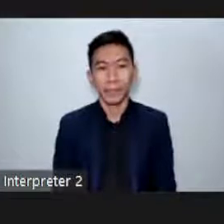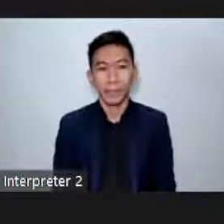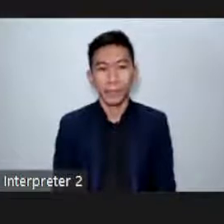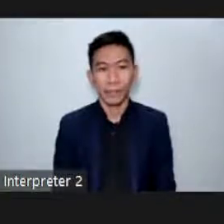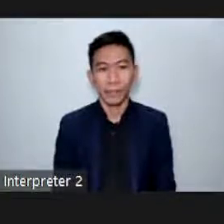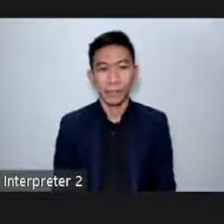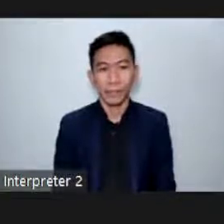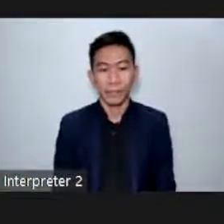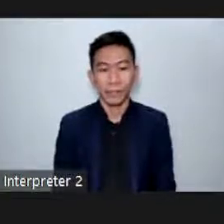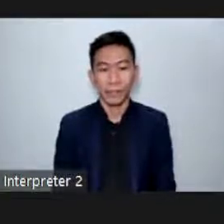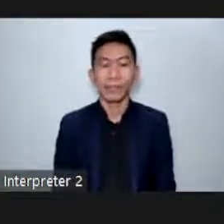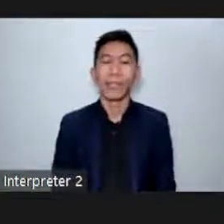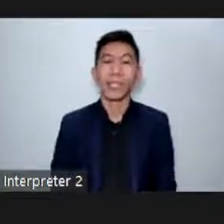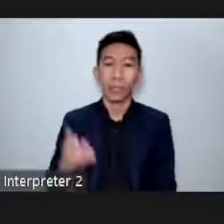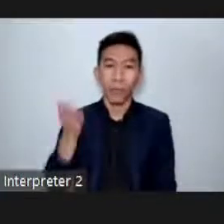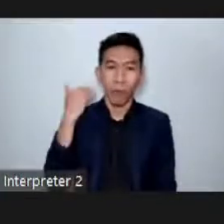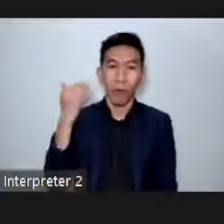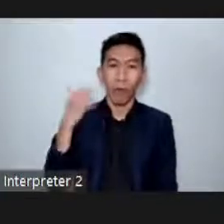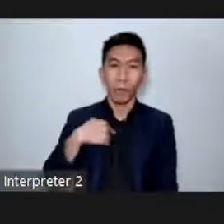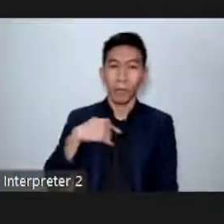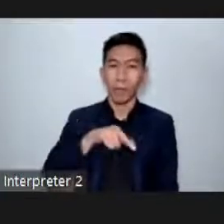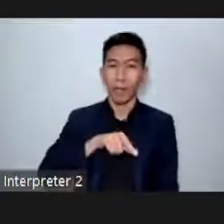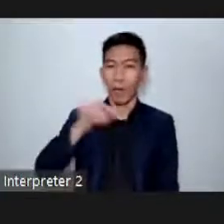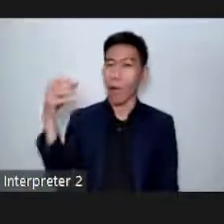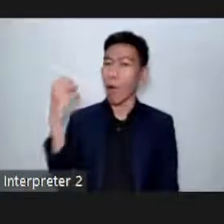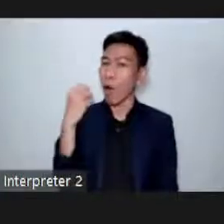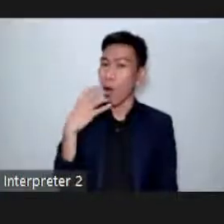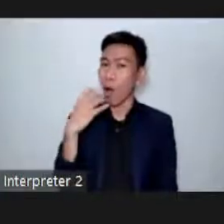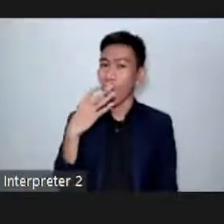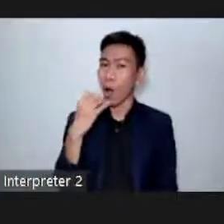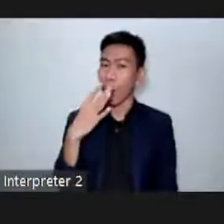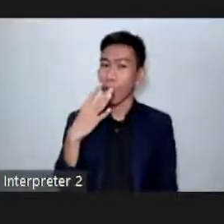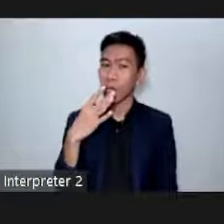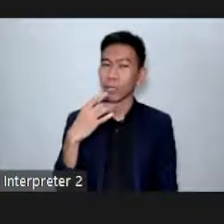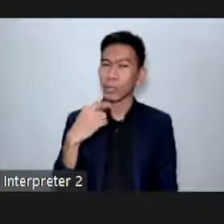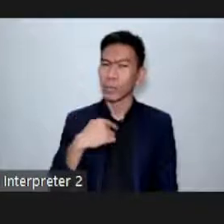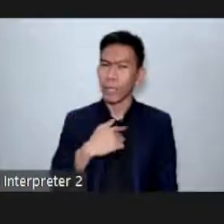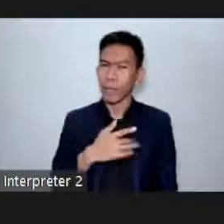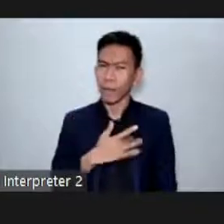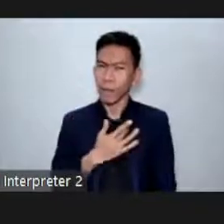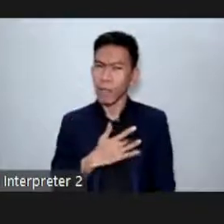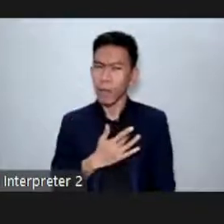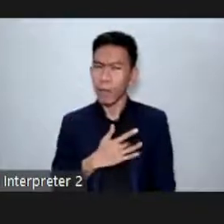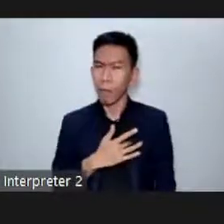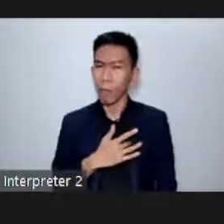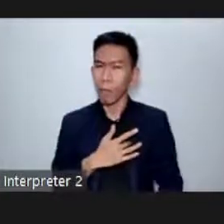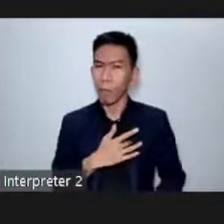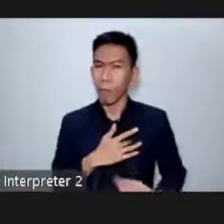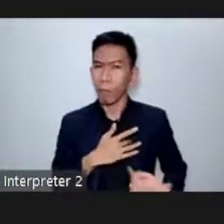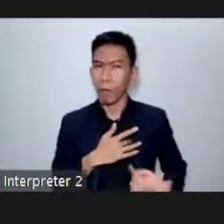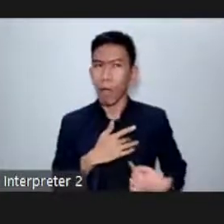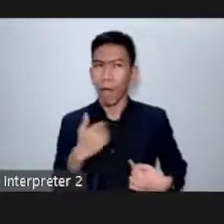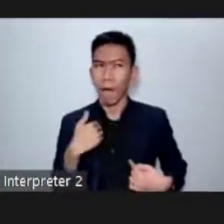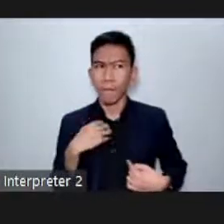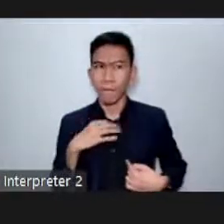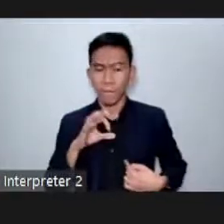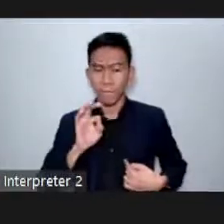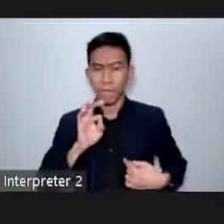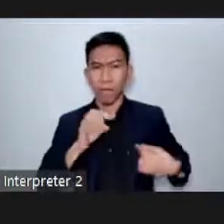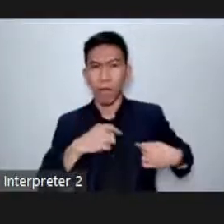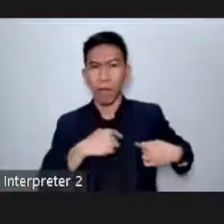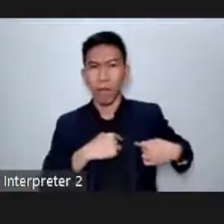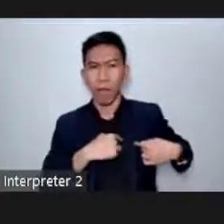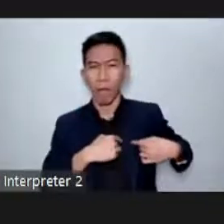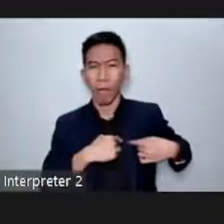Pero nung nasa Hong Kong po ako, nung nararamdaman ko po sa sarili ko na may bukol